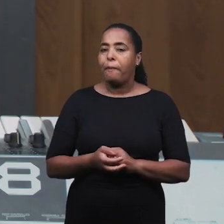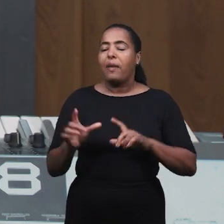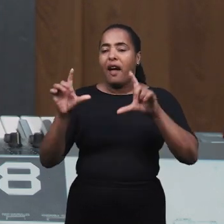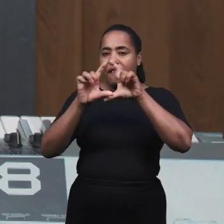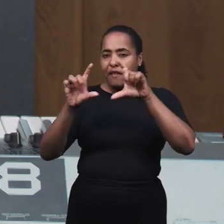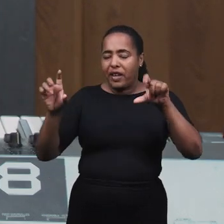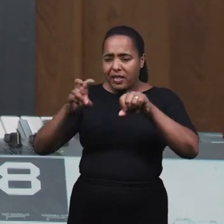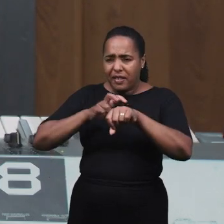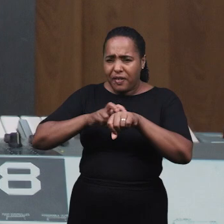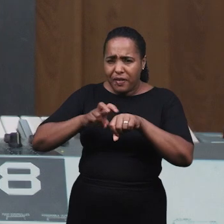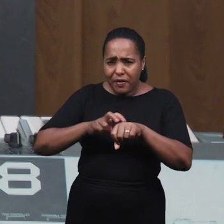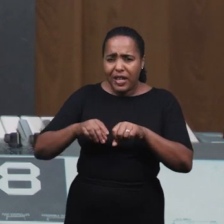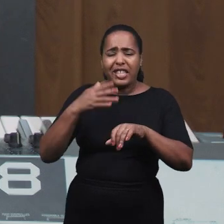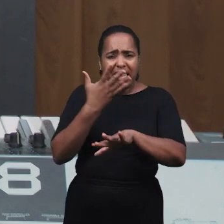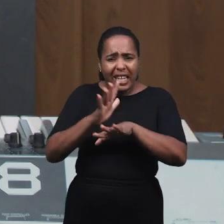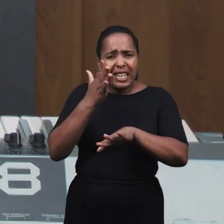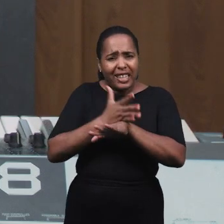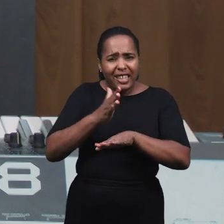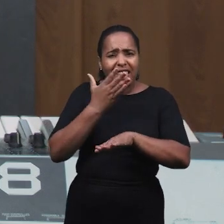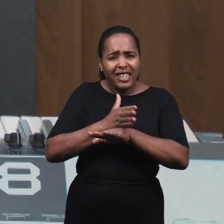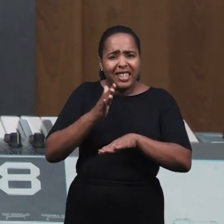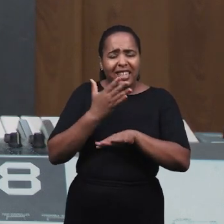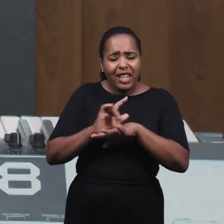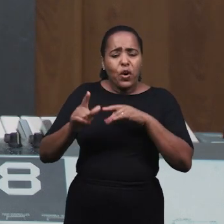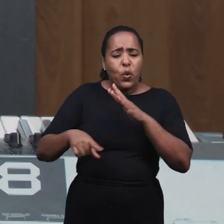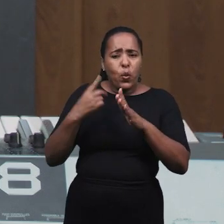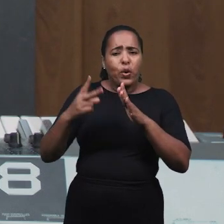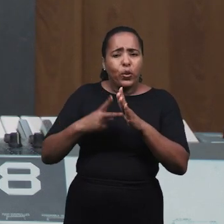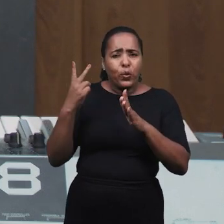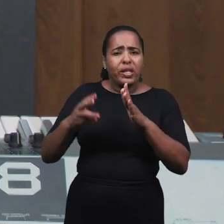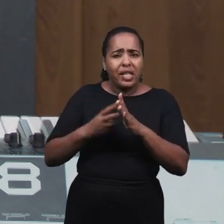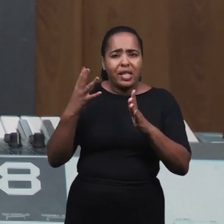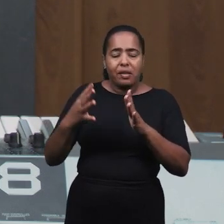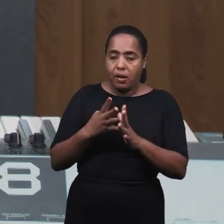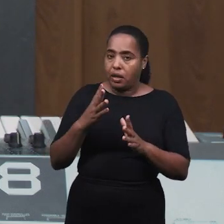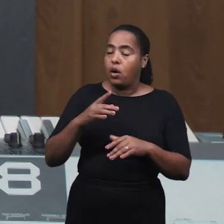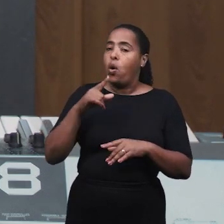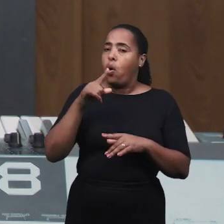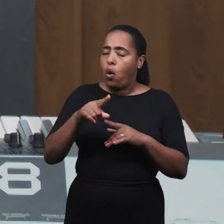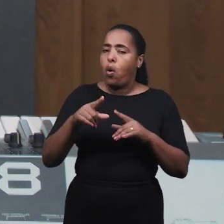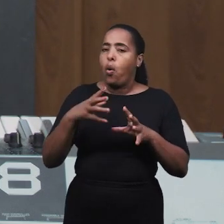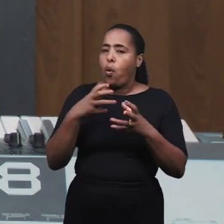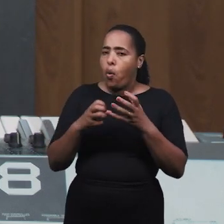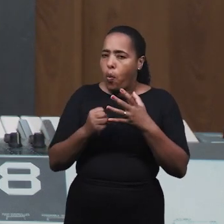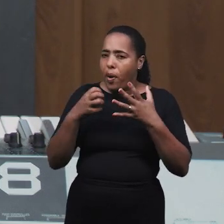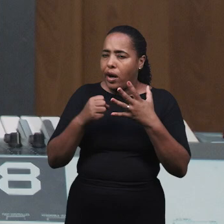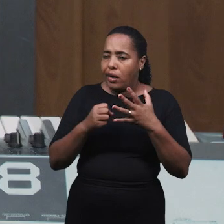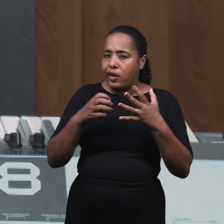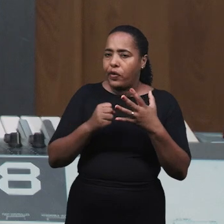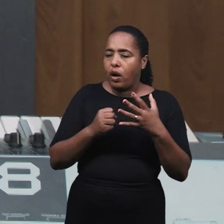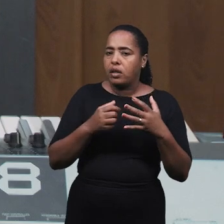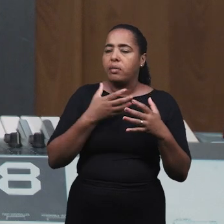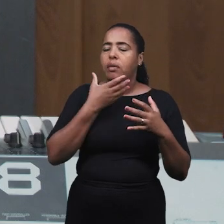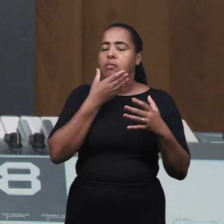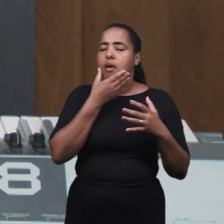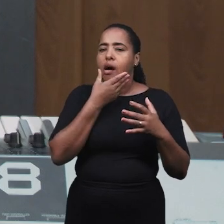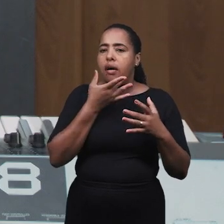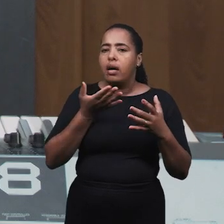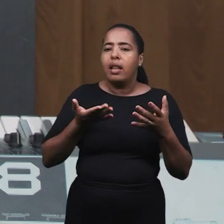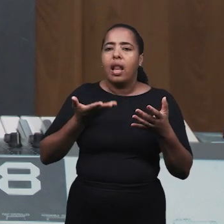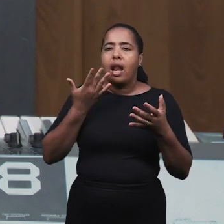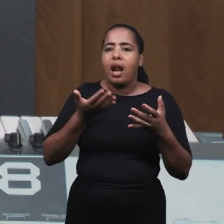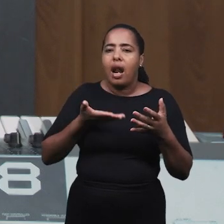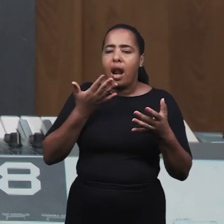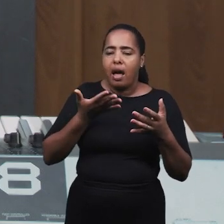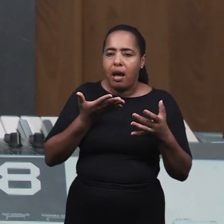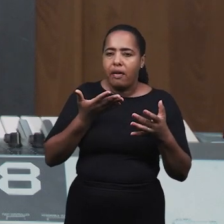Isso aí. La phrase verte, vous faites plusieurs fois. Quand vous faites une note grave, il faut relaxer